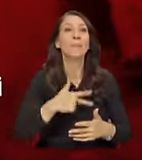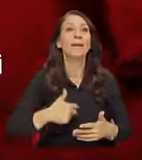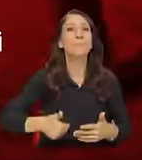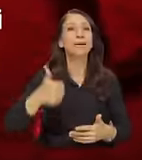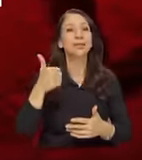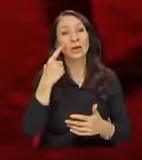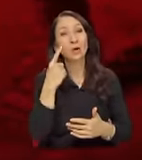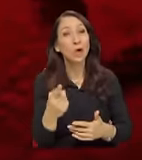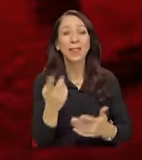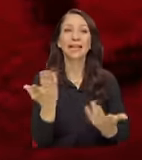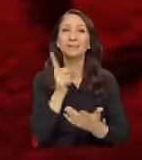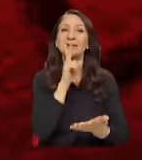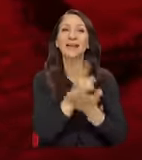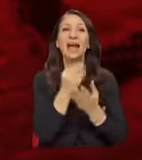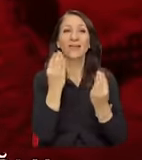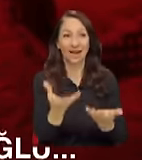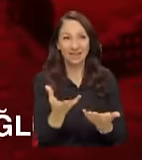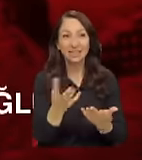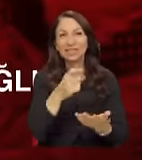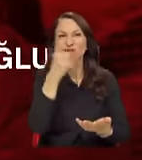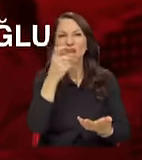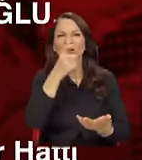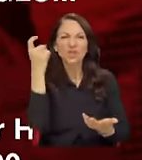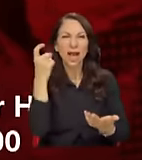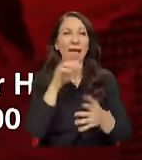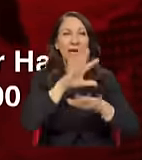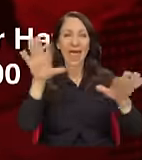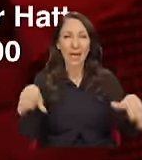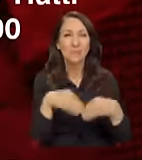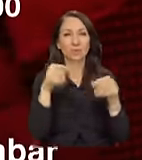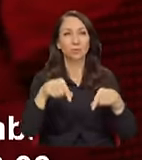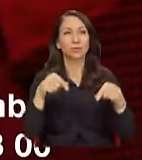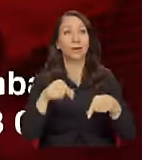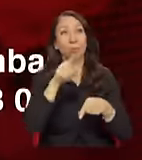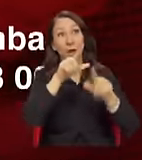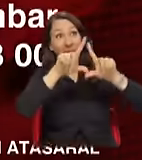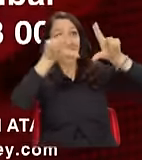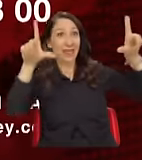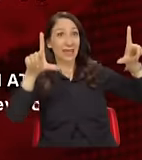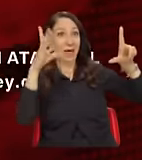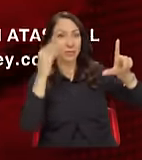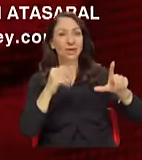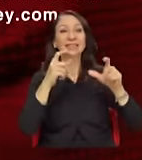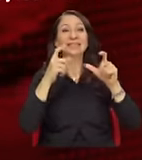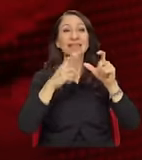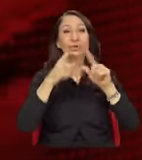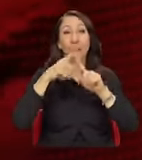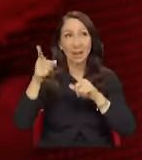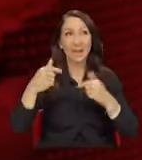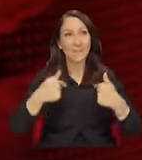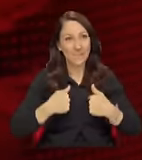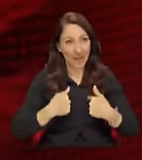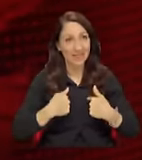başkanları noktasında nasıl bir karar verdi sıcağı sıcağına hepsi burada bu ekranda olacak. Selçuk Tepeli,